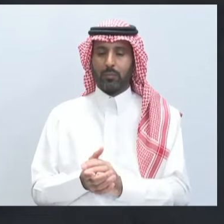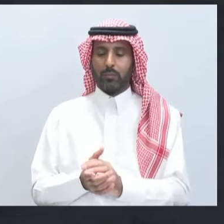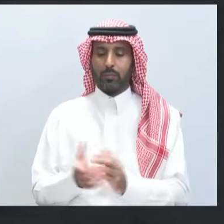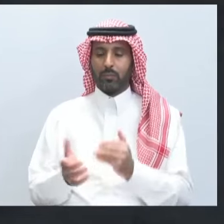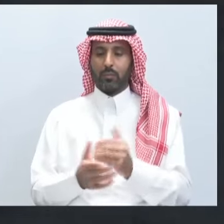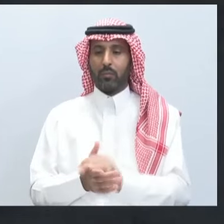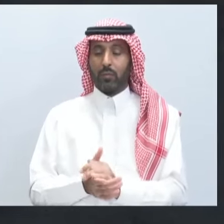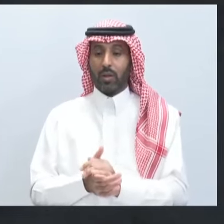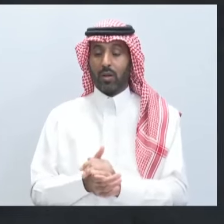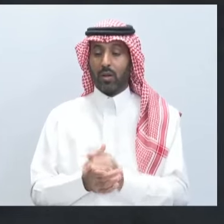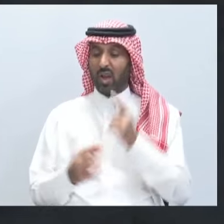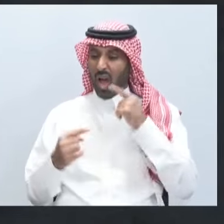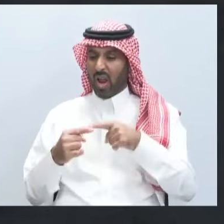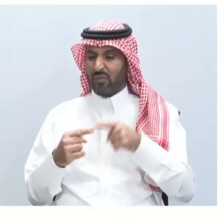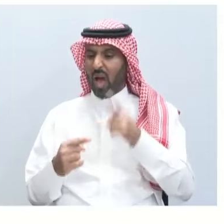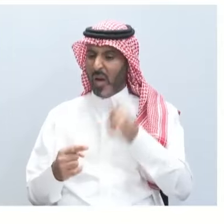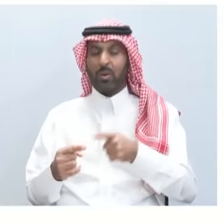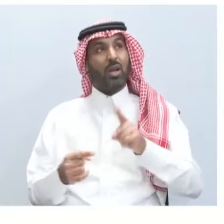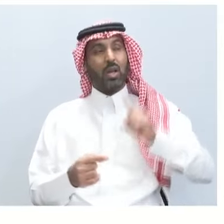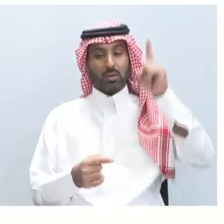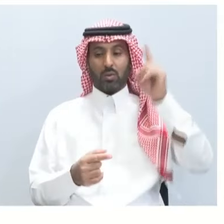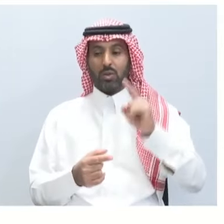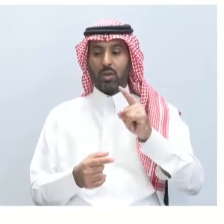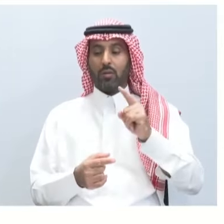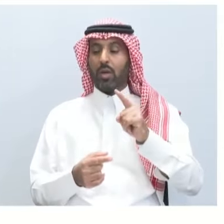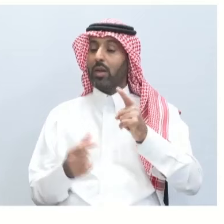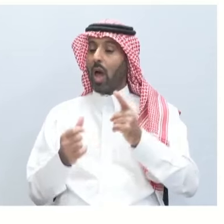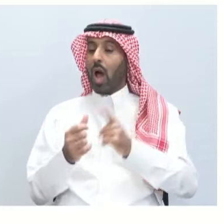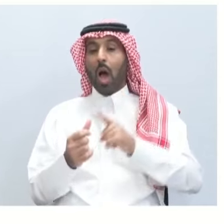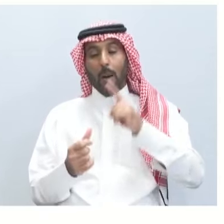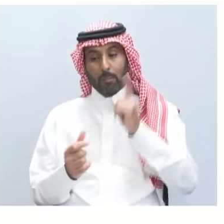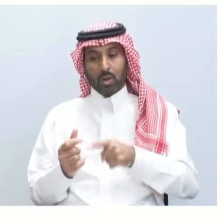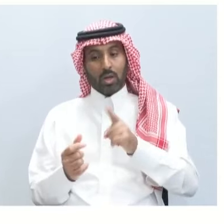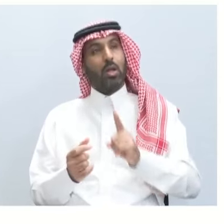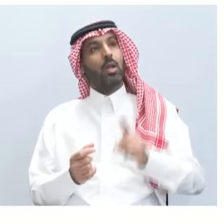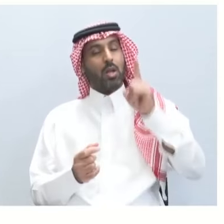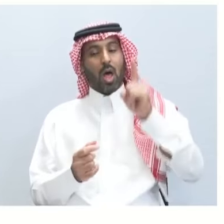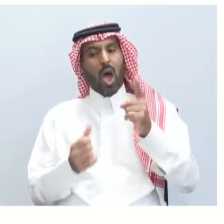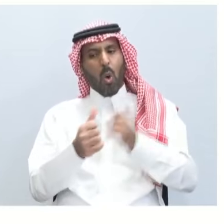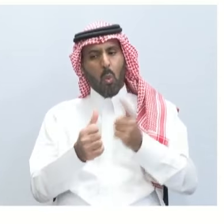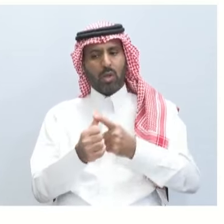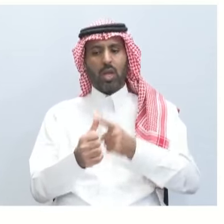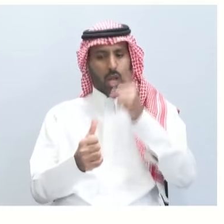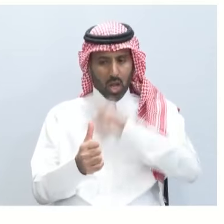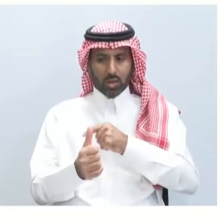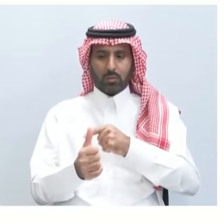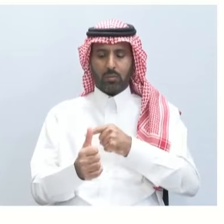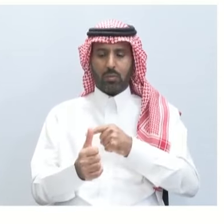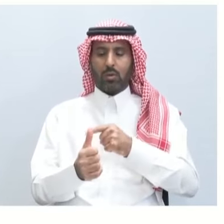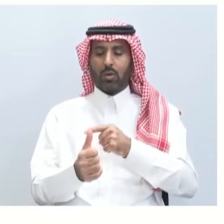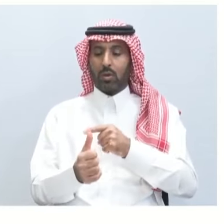اليهما ان خالف امر الله فامر الله مقدم على والديك لهذا قال في الايه فلا